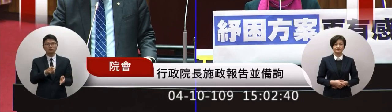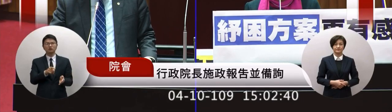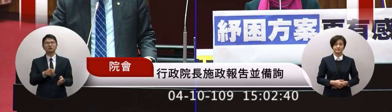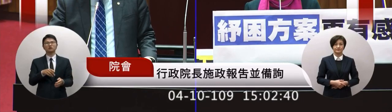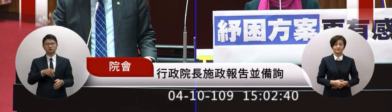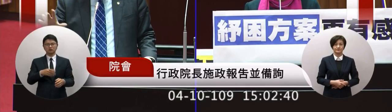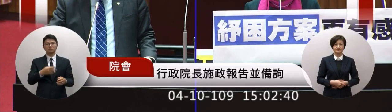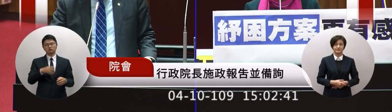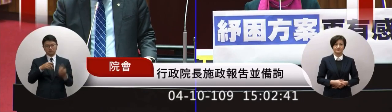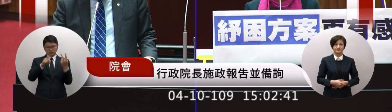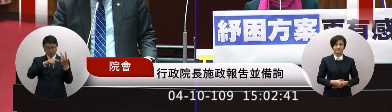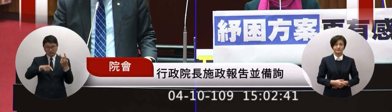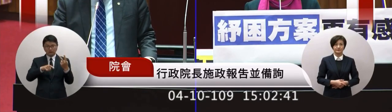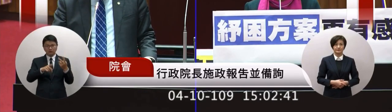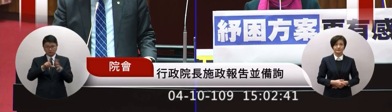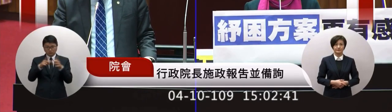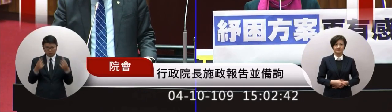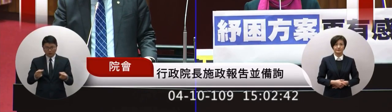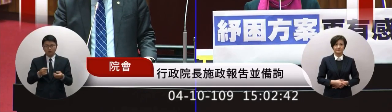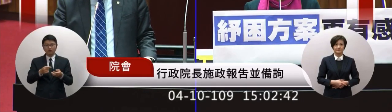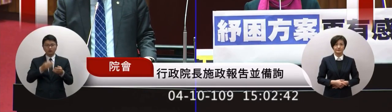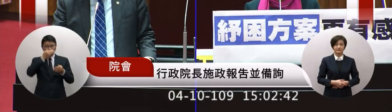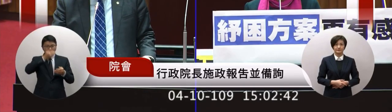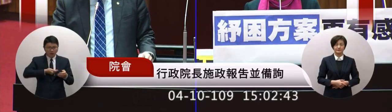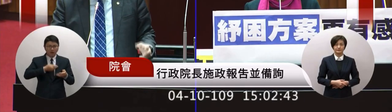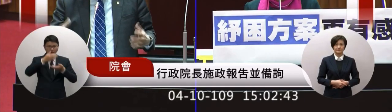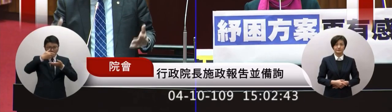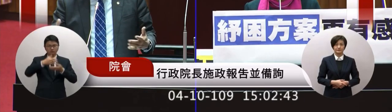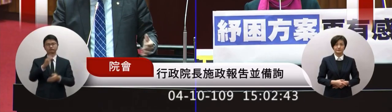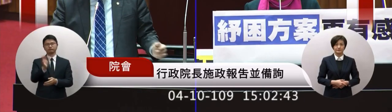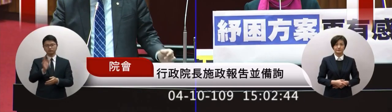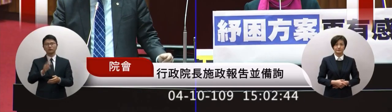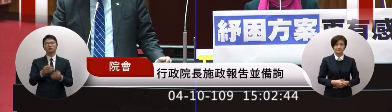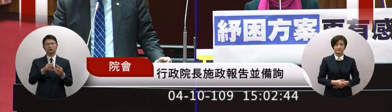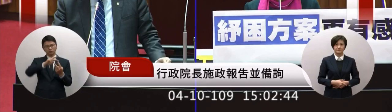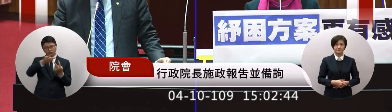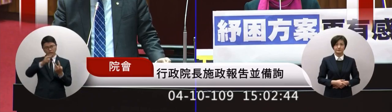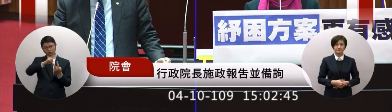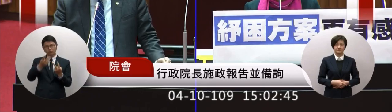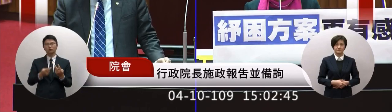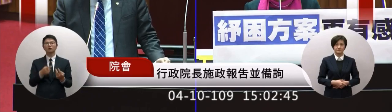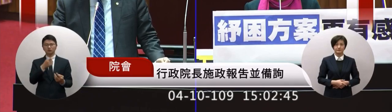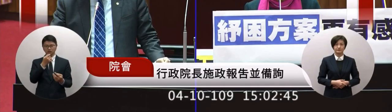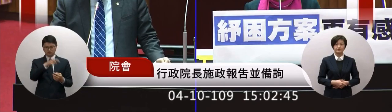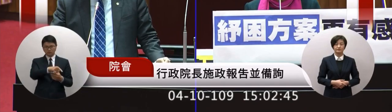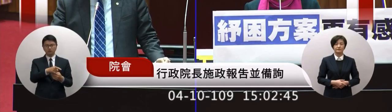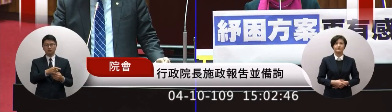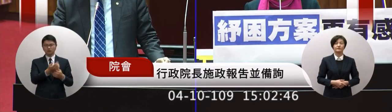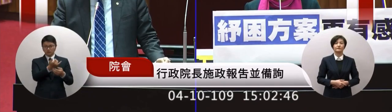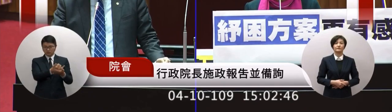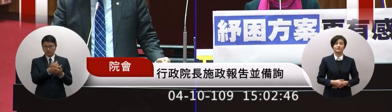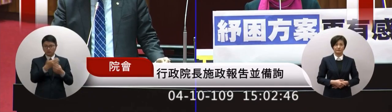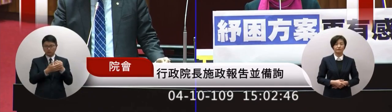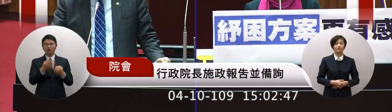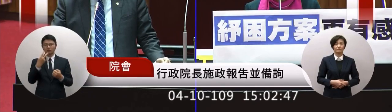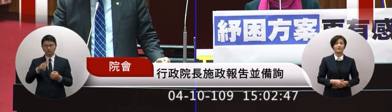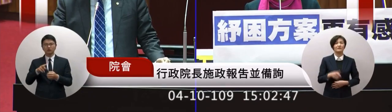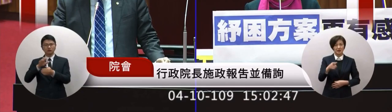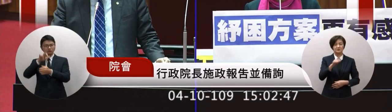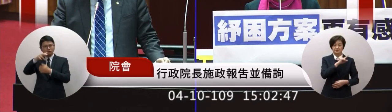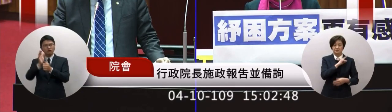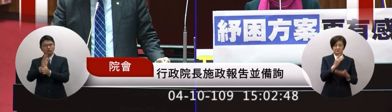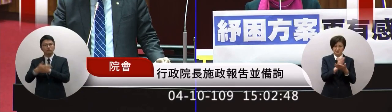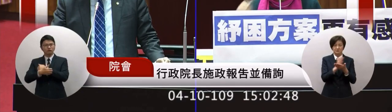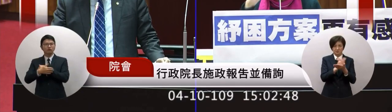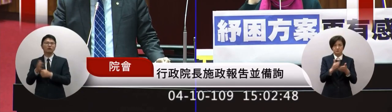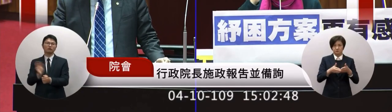先用餐，不要两个同时都口罩拿下来一起用餐，类似这样的事情不但保护客人也保护这些空服。 我想就评估一下啦，